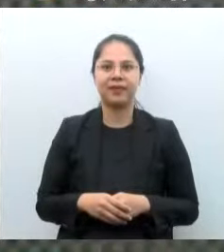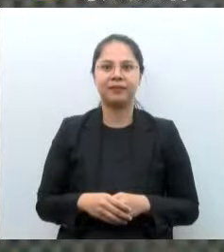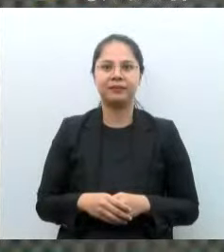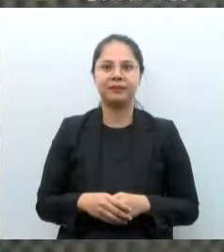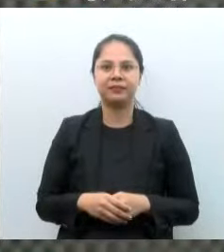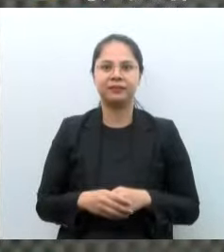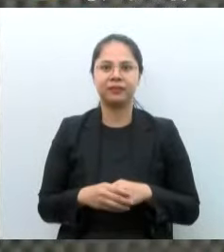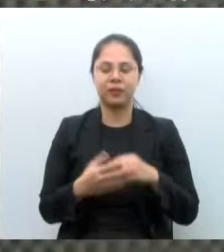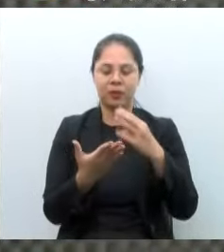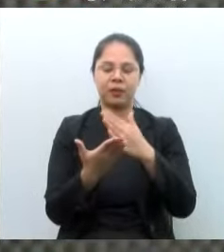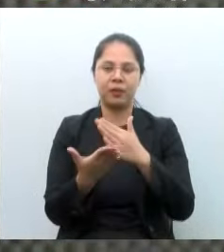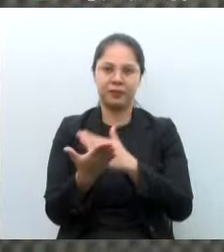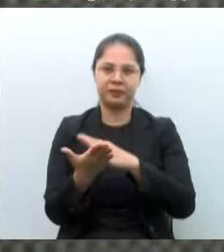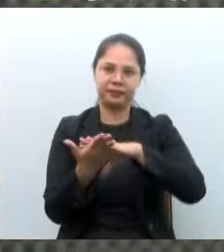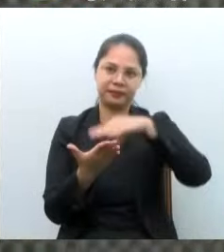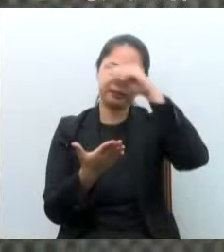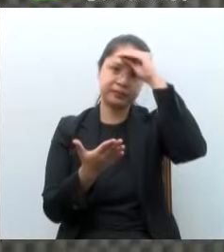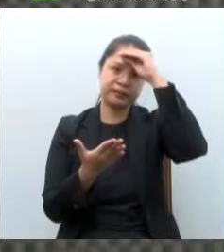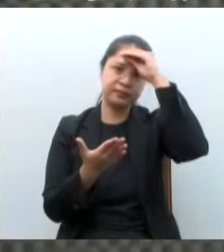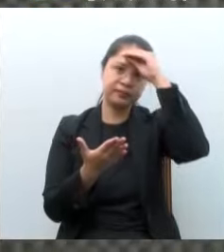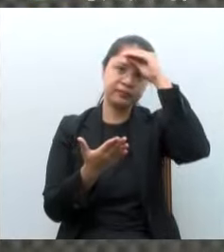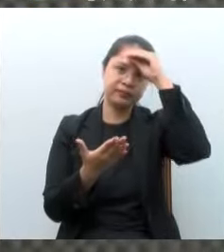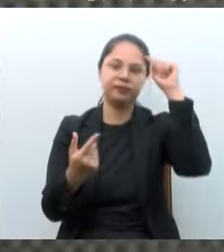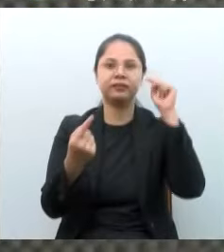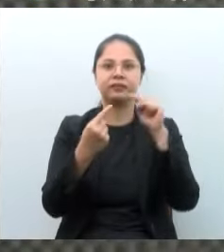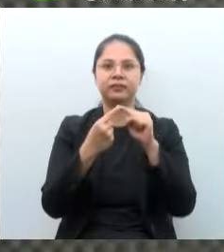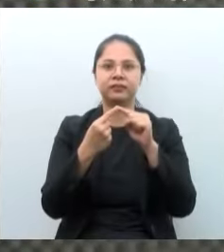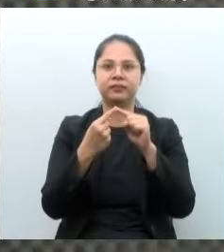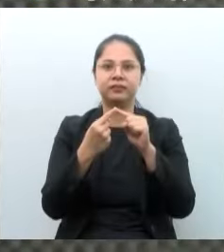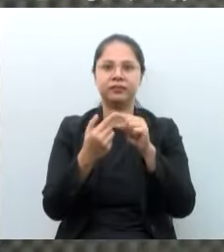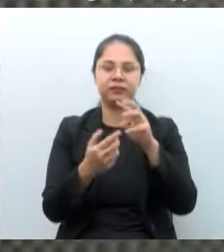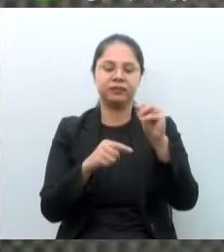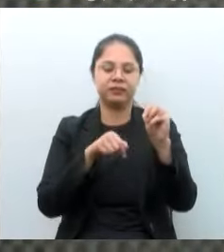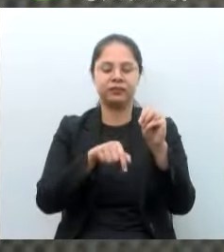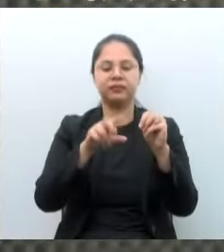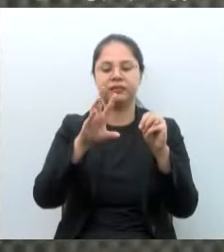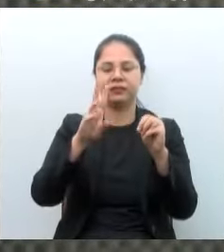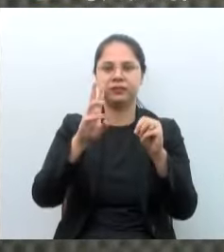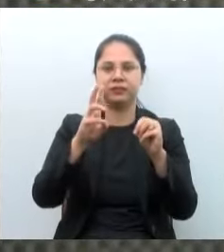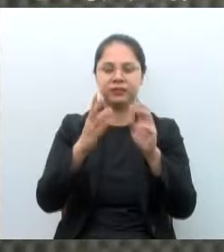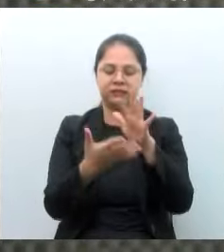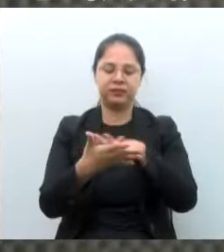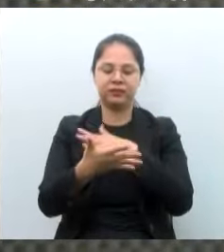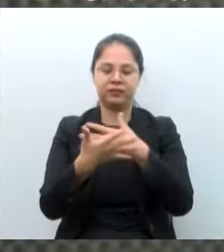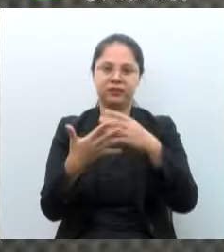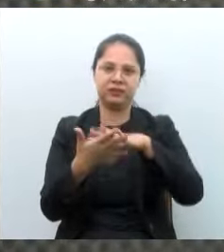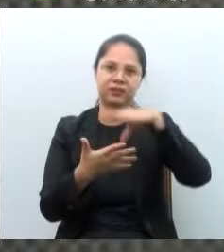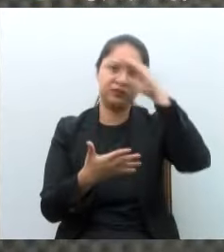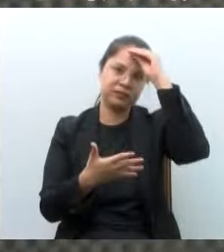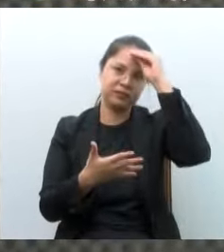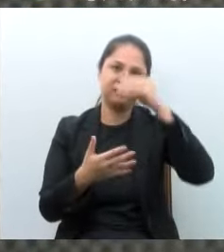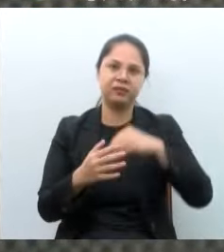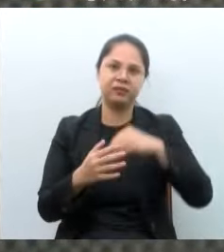วิชาที่เราจะต้องเรียนในชั้นมัธยมศึกษาปีที่6ในแผนการเรียนวิทย์คอมพิวเตอร์ก็คือเป็นวิชาเกี่ยวกับการ